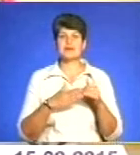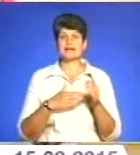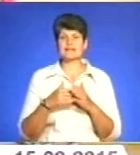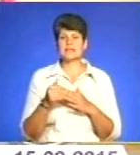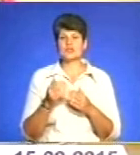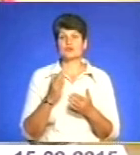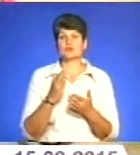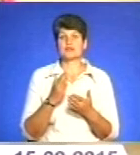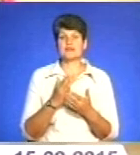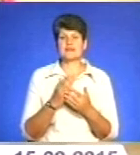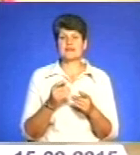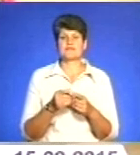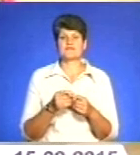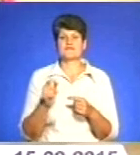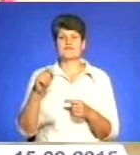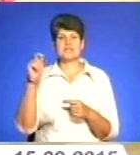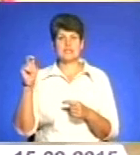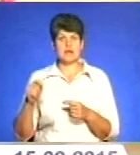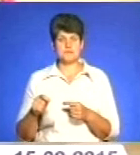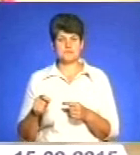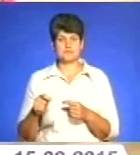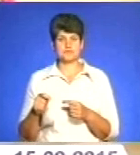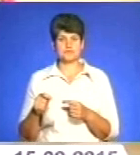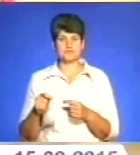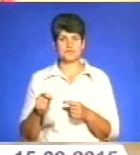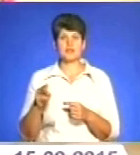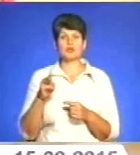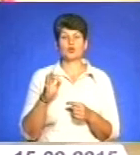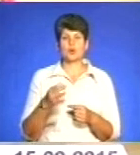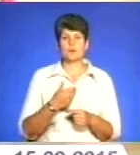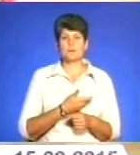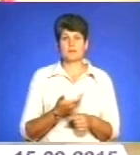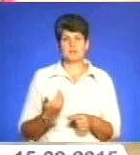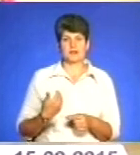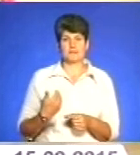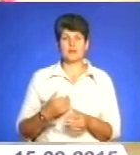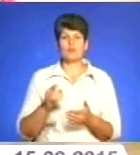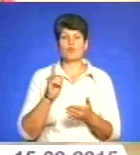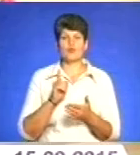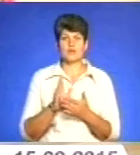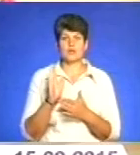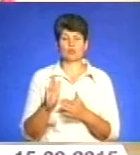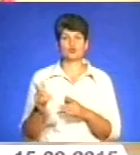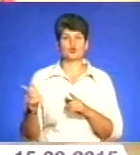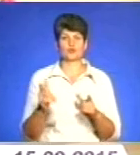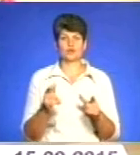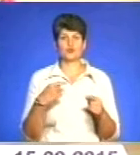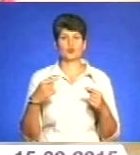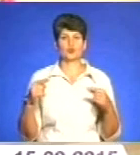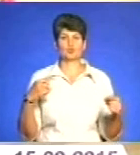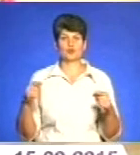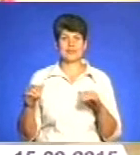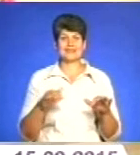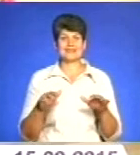йде відкрита війна, то ми повинні бути готові до будь-яких